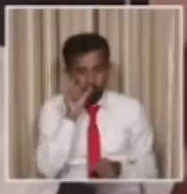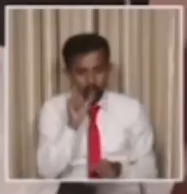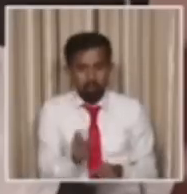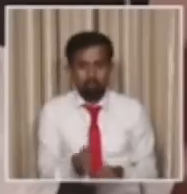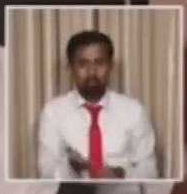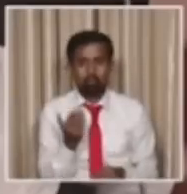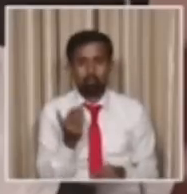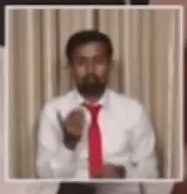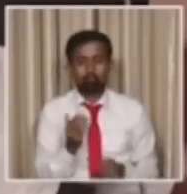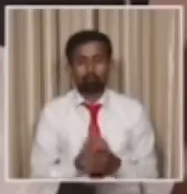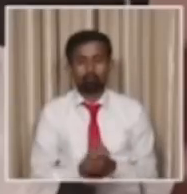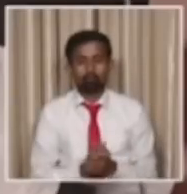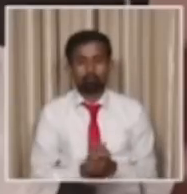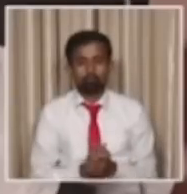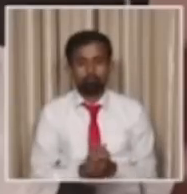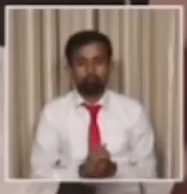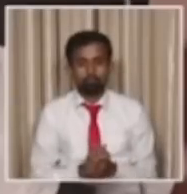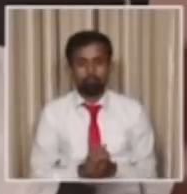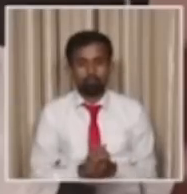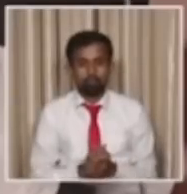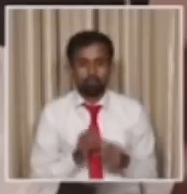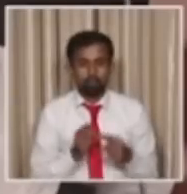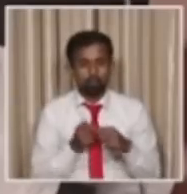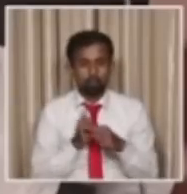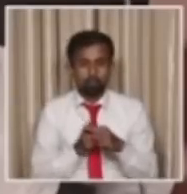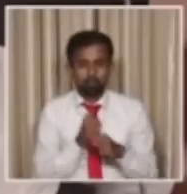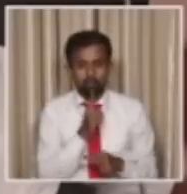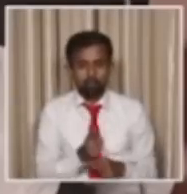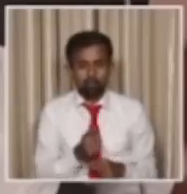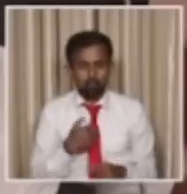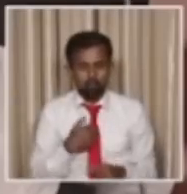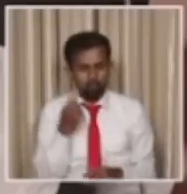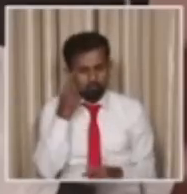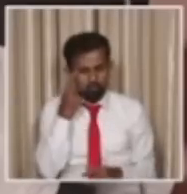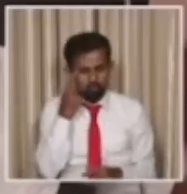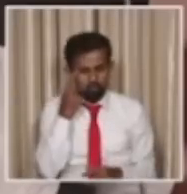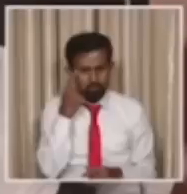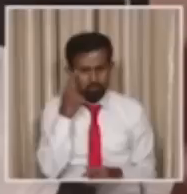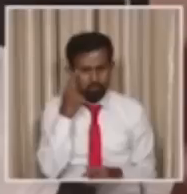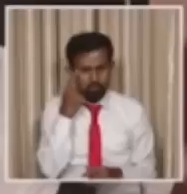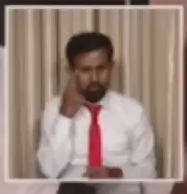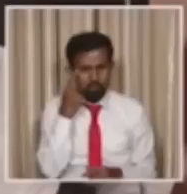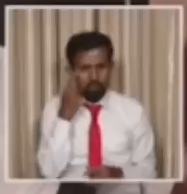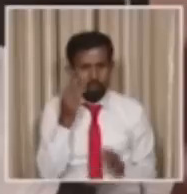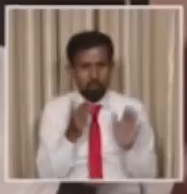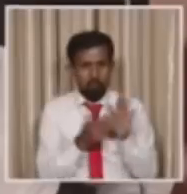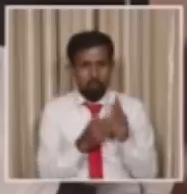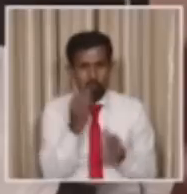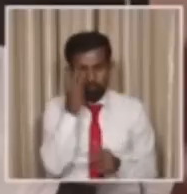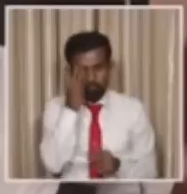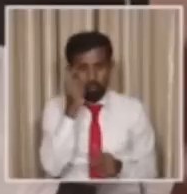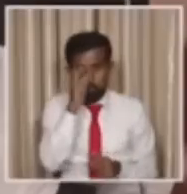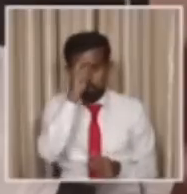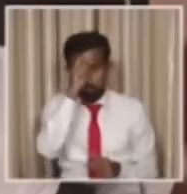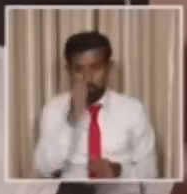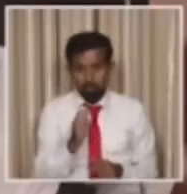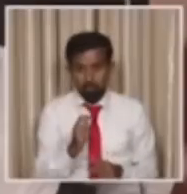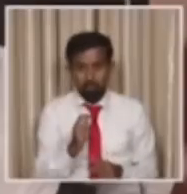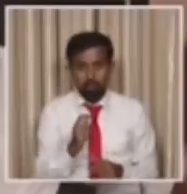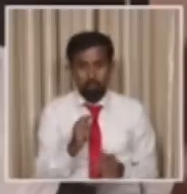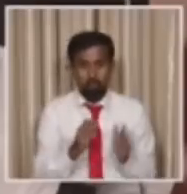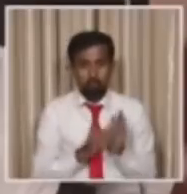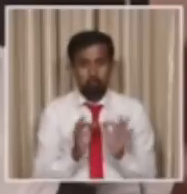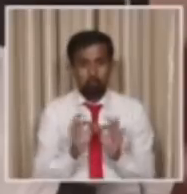ඕනේ දැන් උදාහරණයකට මට මතකයි මට මංගල සමරීර ඇමතුමා